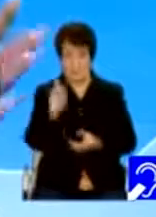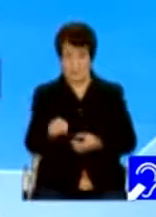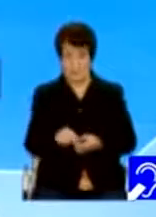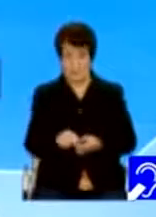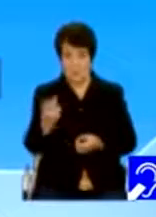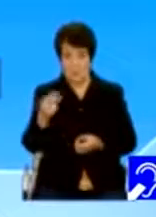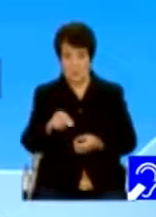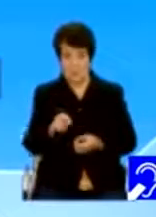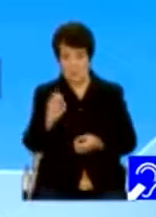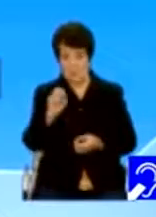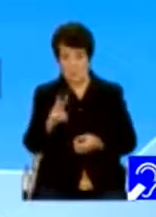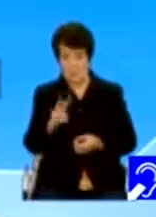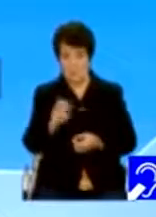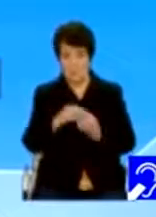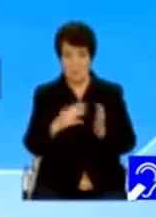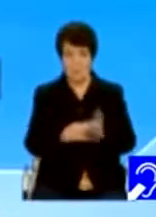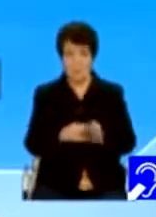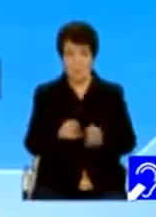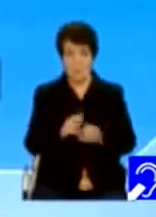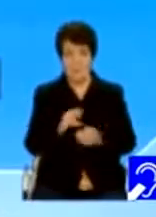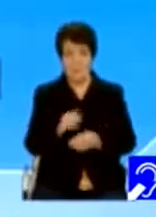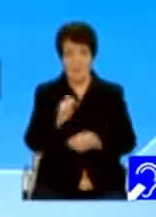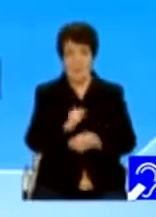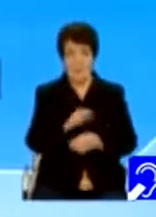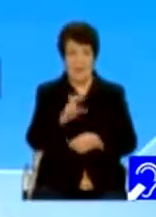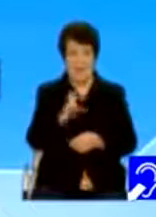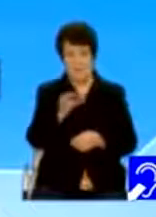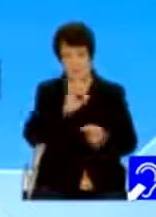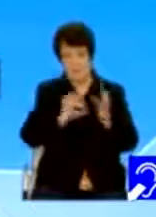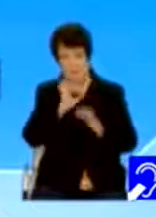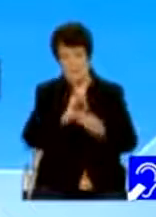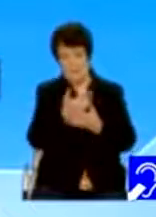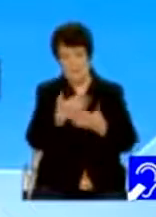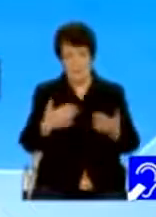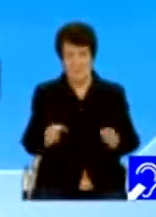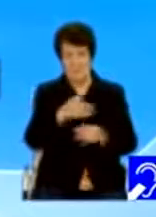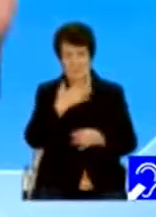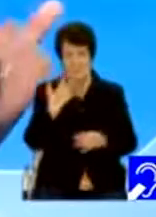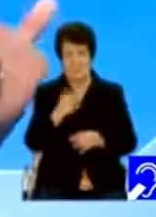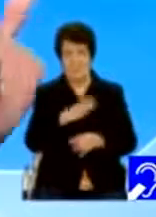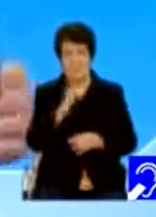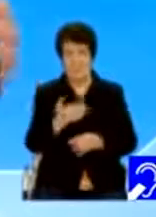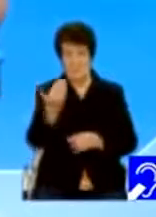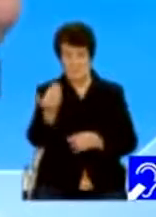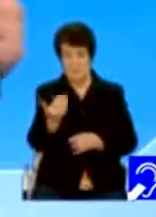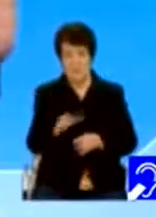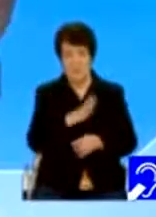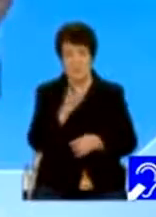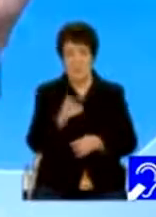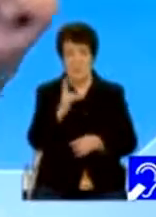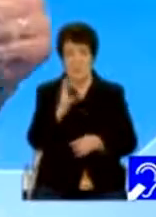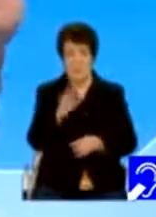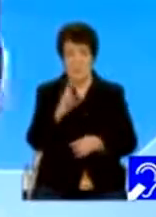înseamnă 2012-2019, contrabandă, anabolizante, chihlimbar, țigări, tot ce înseamnă contrabandă, o trebuie pe mâinile lor. Și împreună